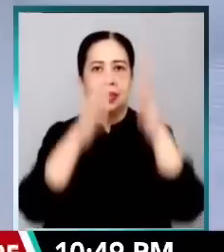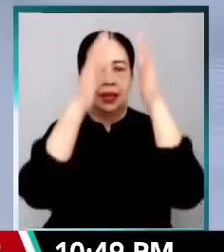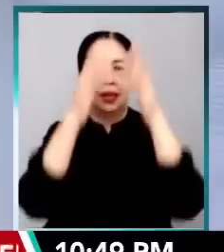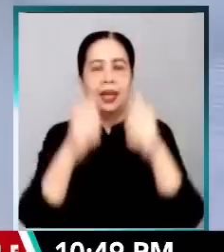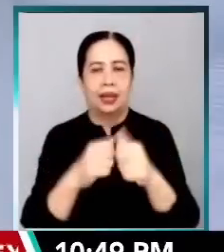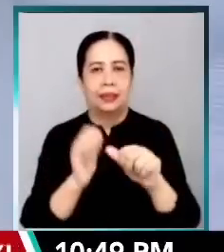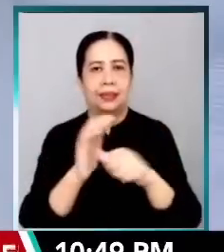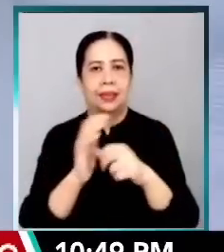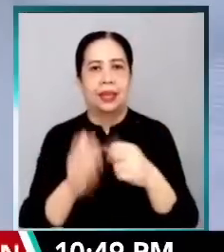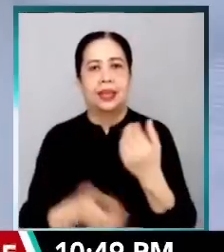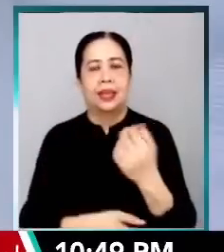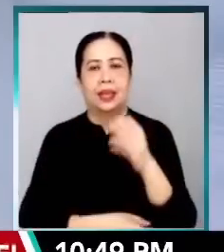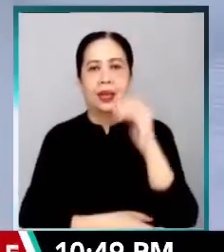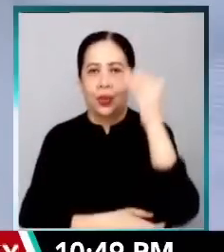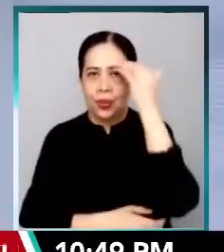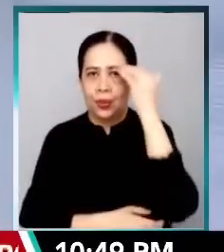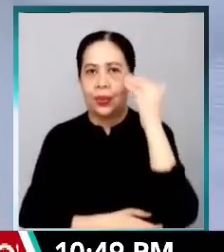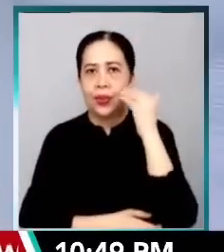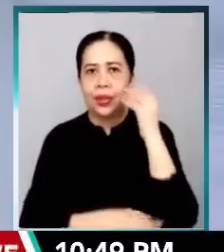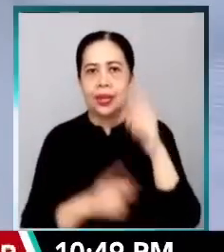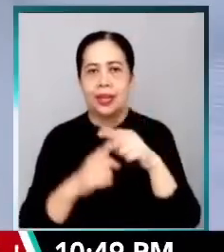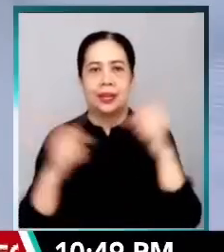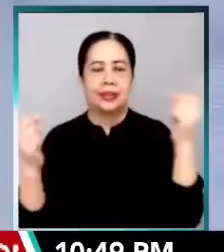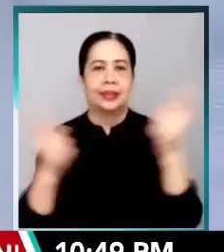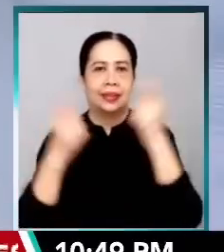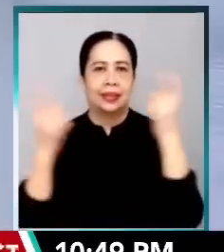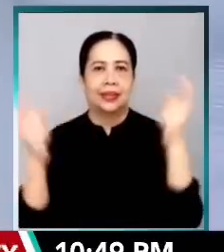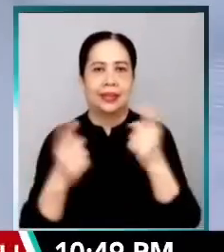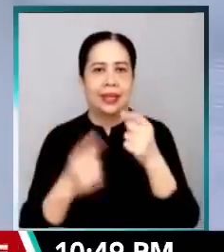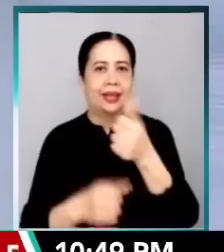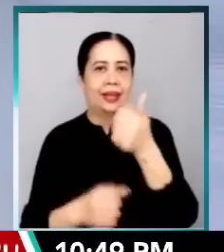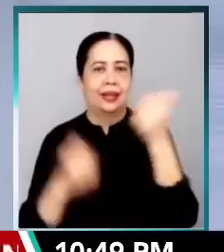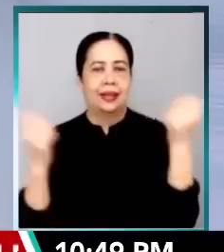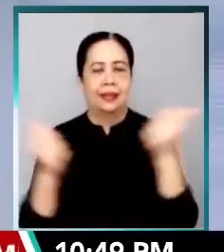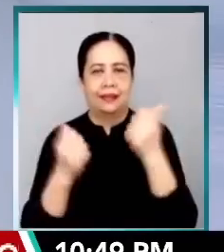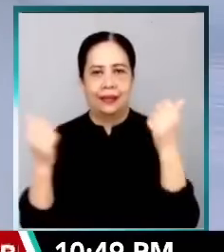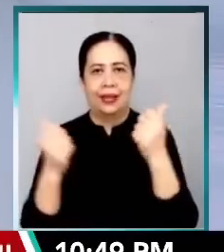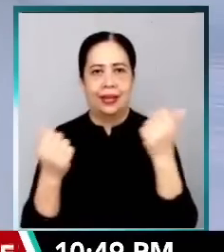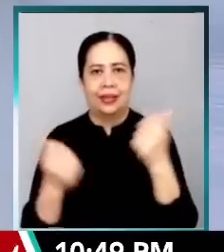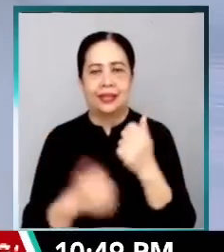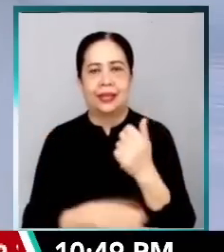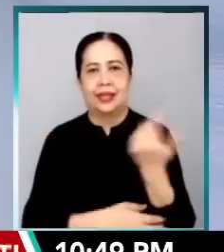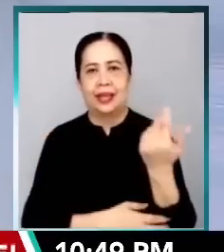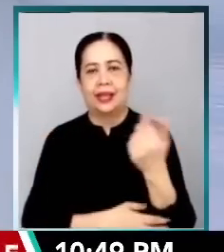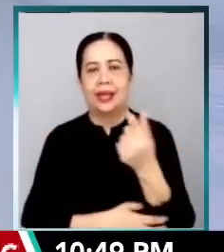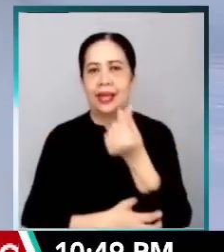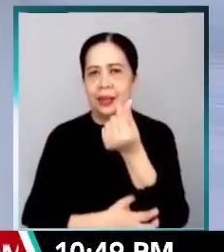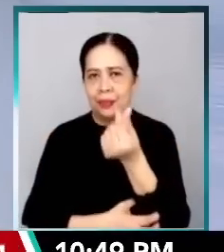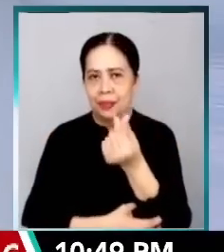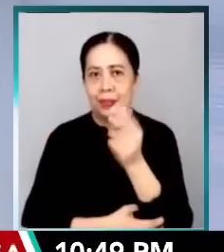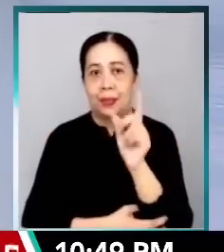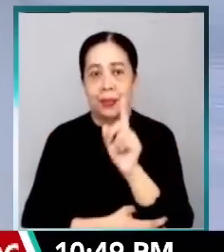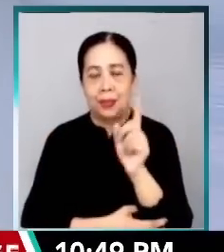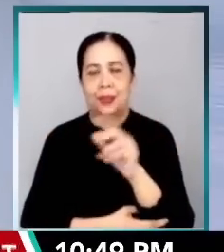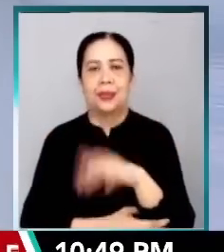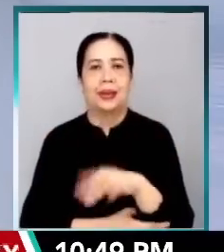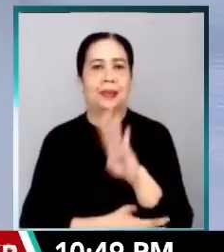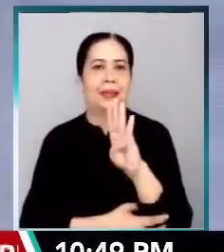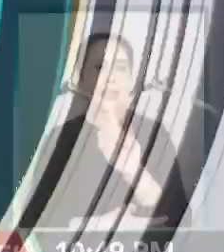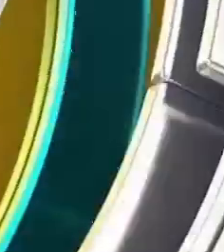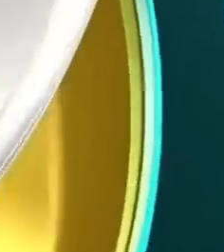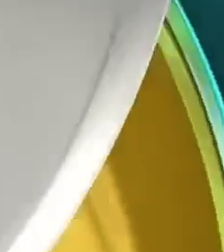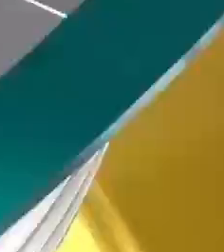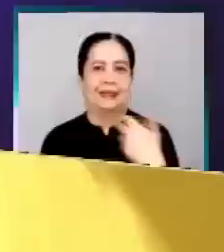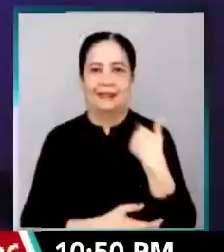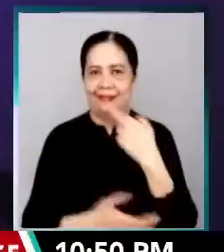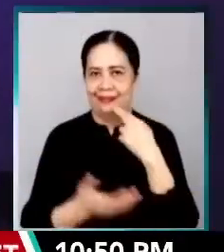South Korea bilang selebrasyon ng 10th anniversary ng K-pop superstars na BTS. May report si Katatibayan.